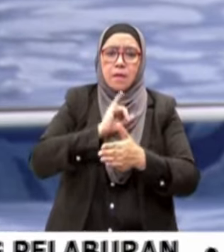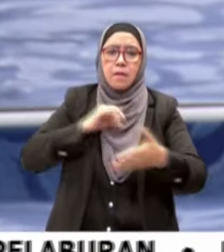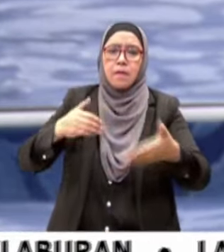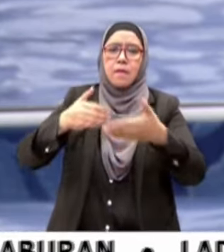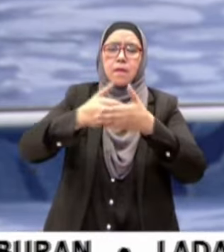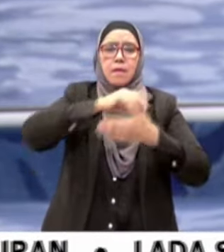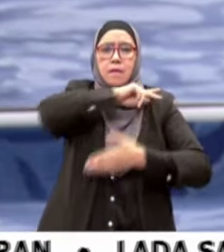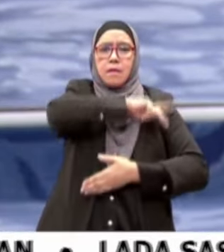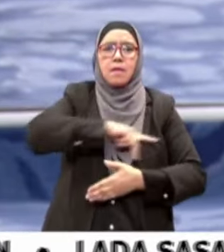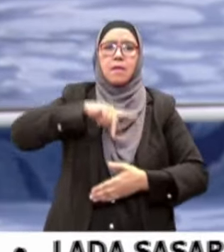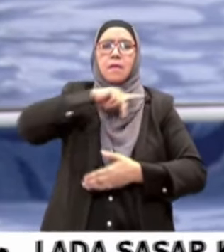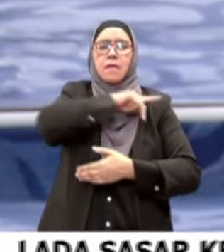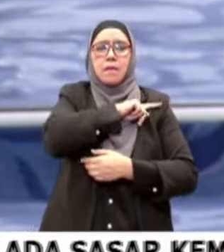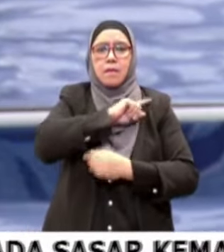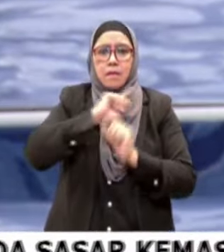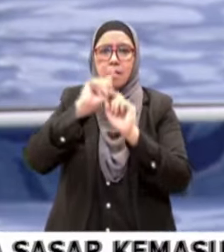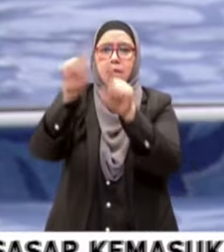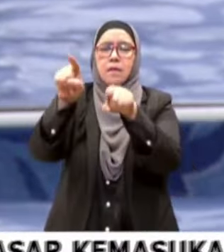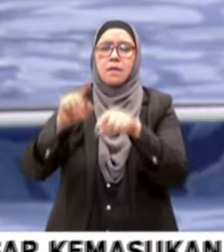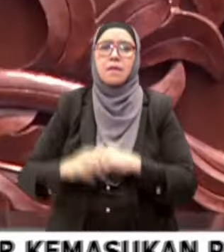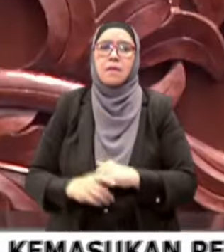di sana